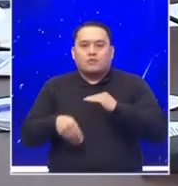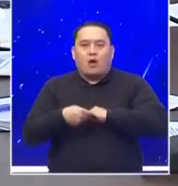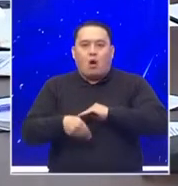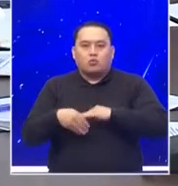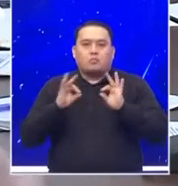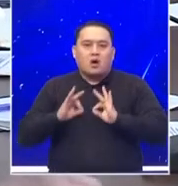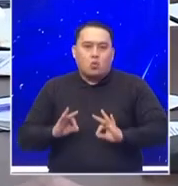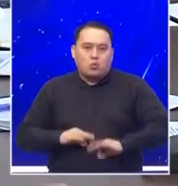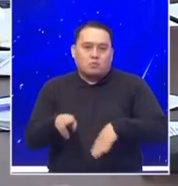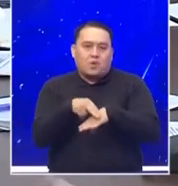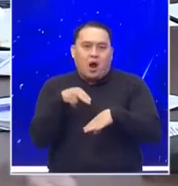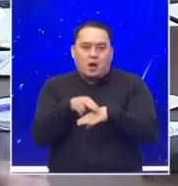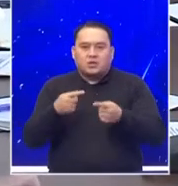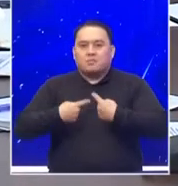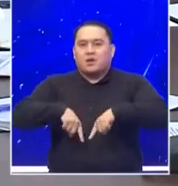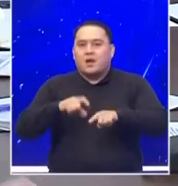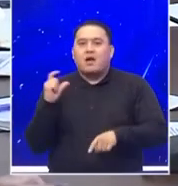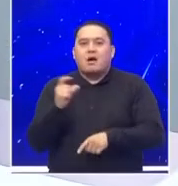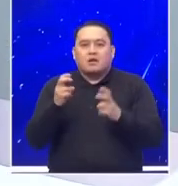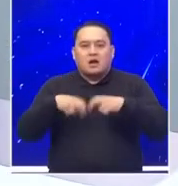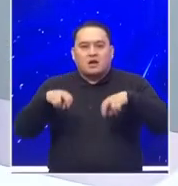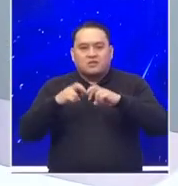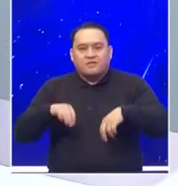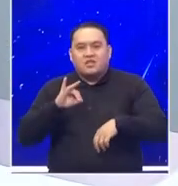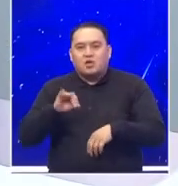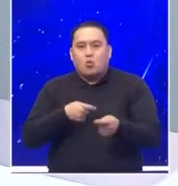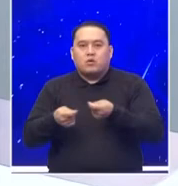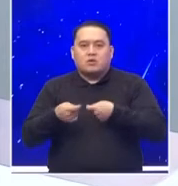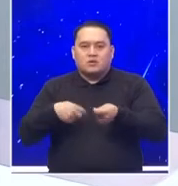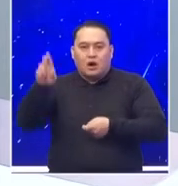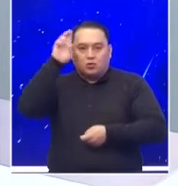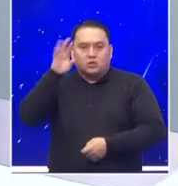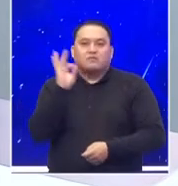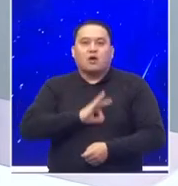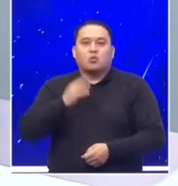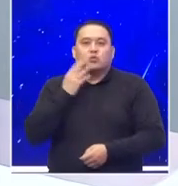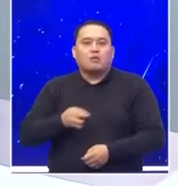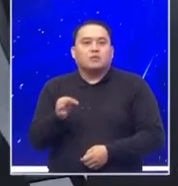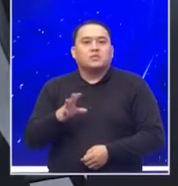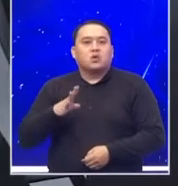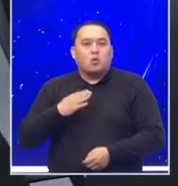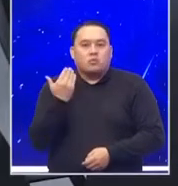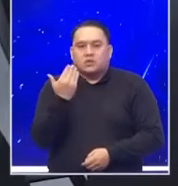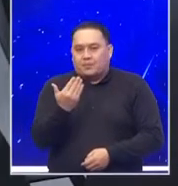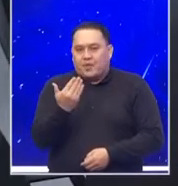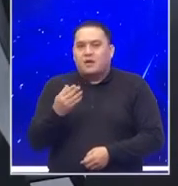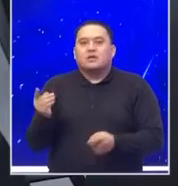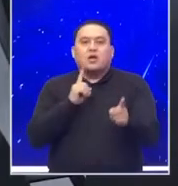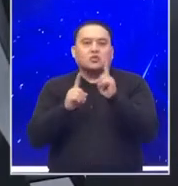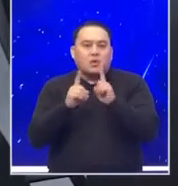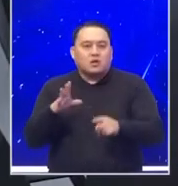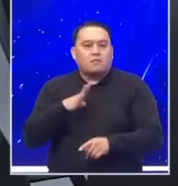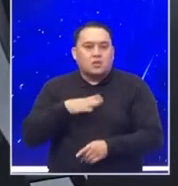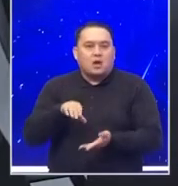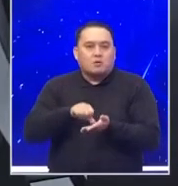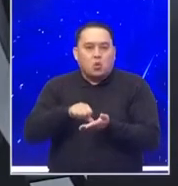прокуратуры полиции департамента экономических расследований а также управления государственных доходов алматинской области в ходе